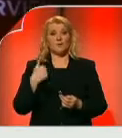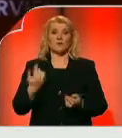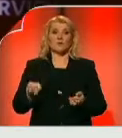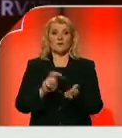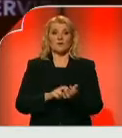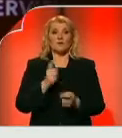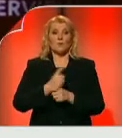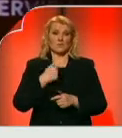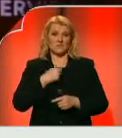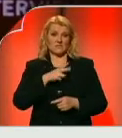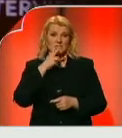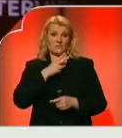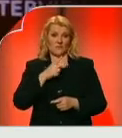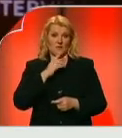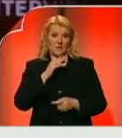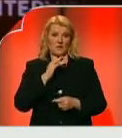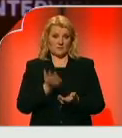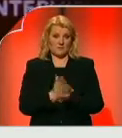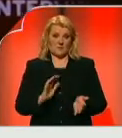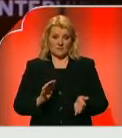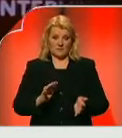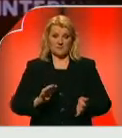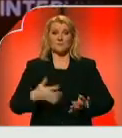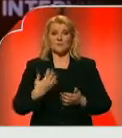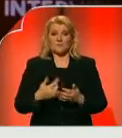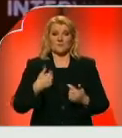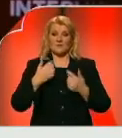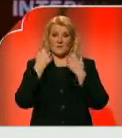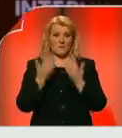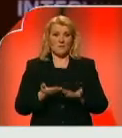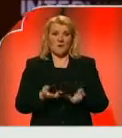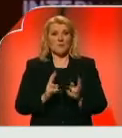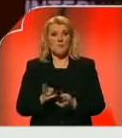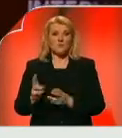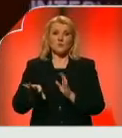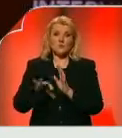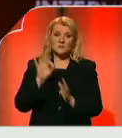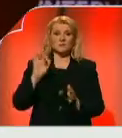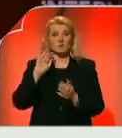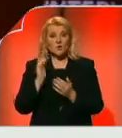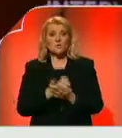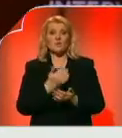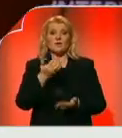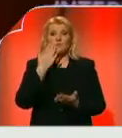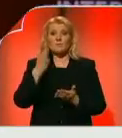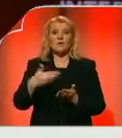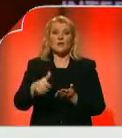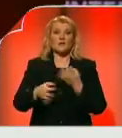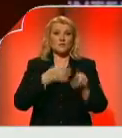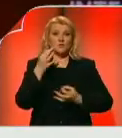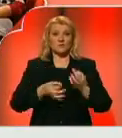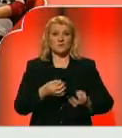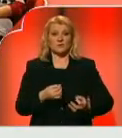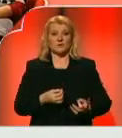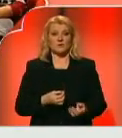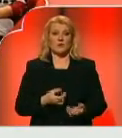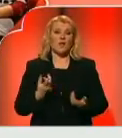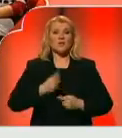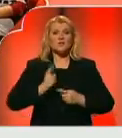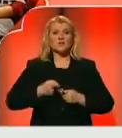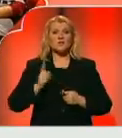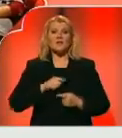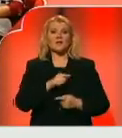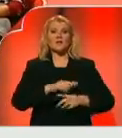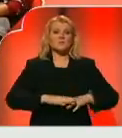vystupoval jako svědek. To znamená, že nemám možnost zjistit jakkoliv, jak se ta kauza vyvíjí. Nemyslím oficiálně, jestli nicméně